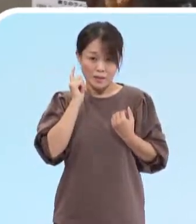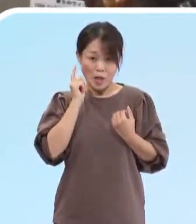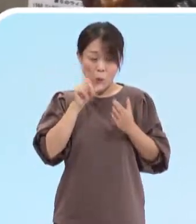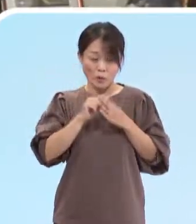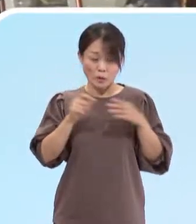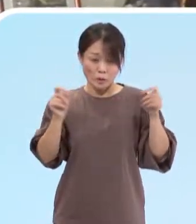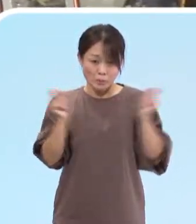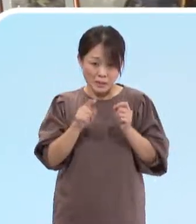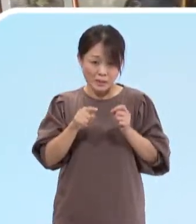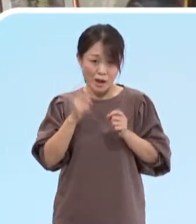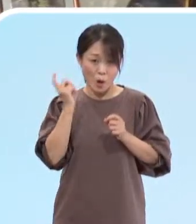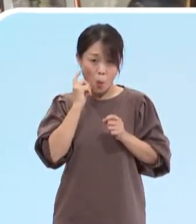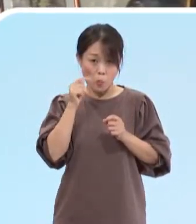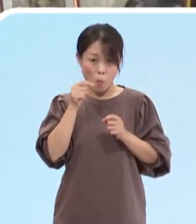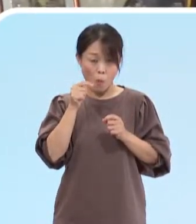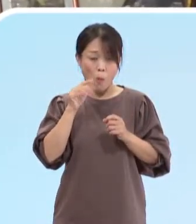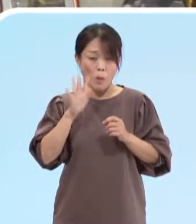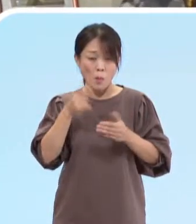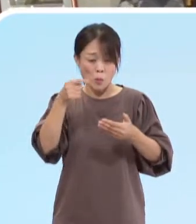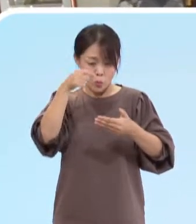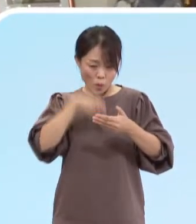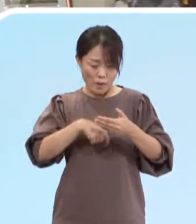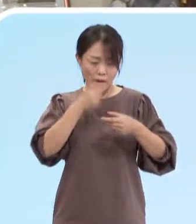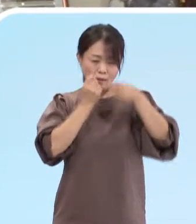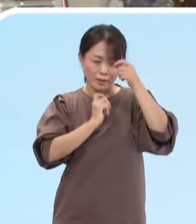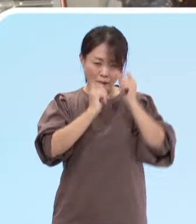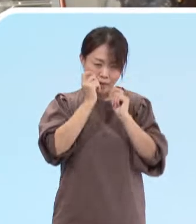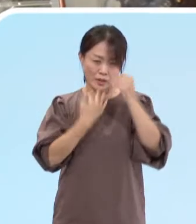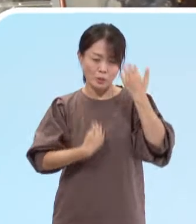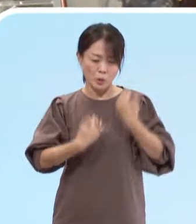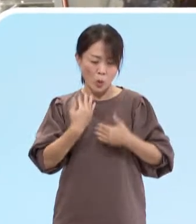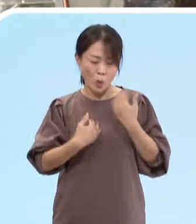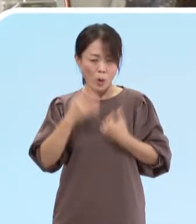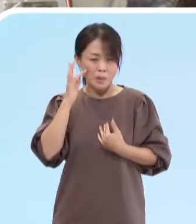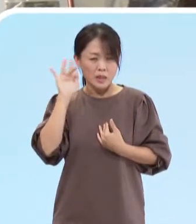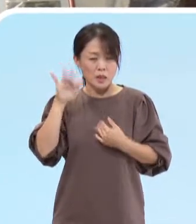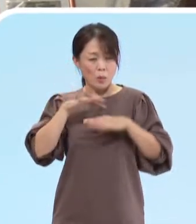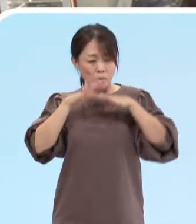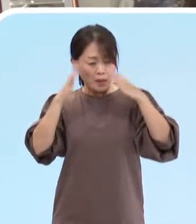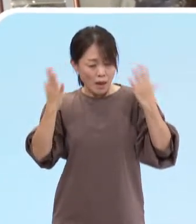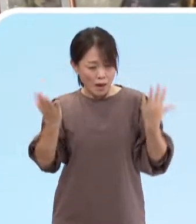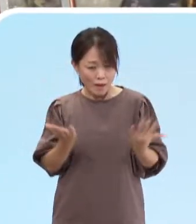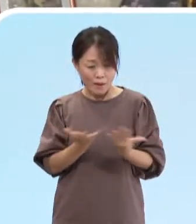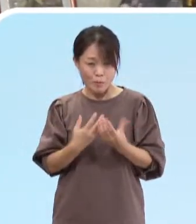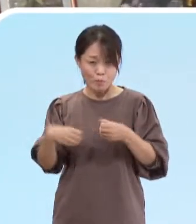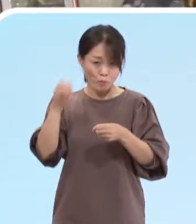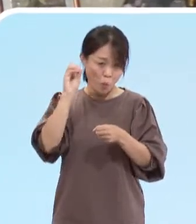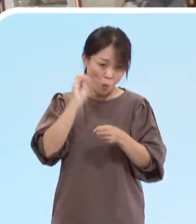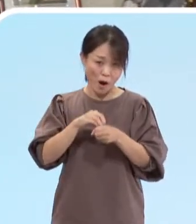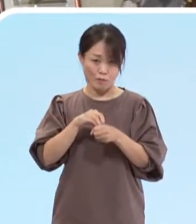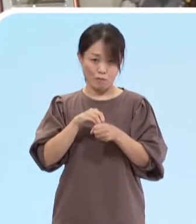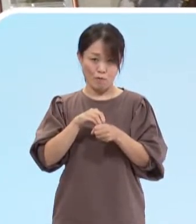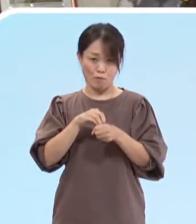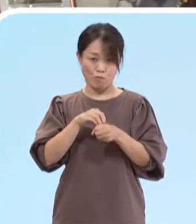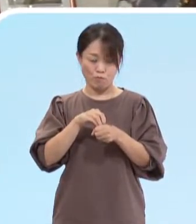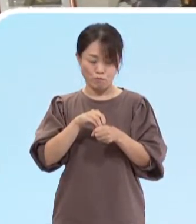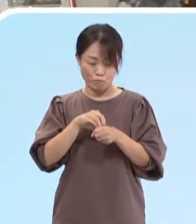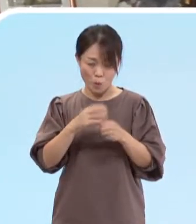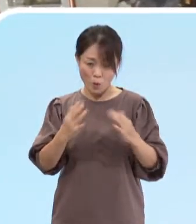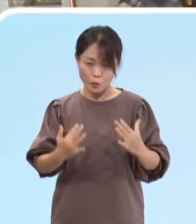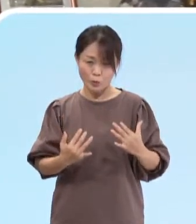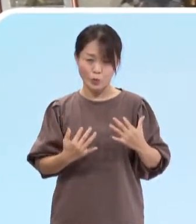ね。たった一音なんですけど、そこに悲しみ、喜び、こう希望、なんかそんなのがね、全部一緒く